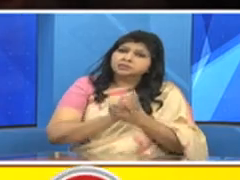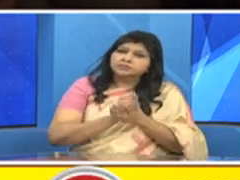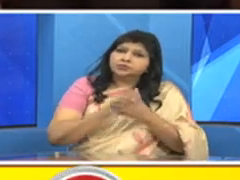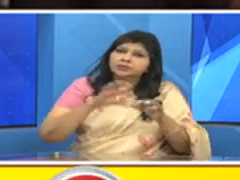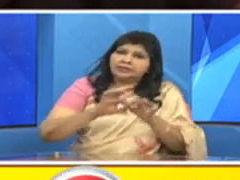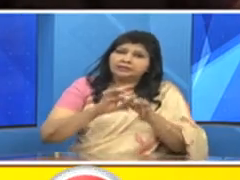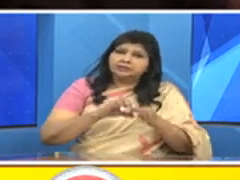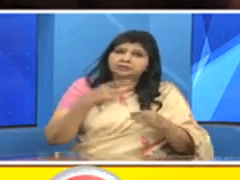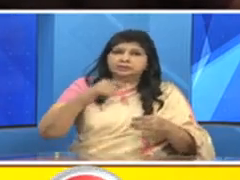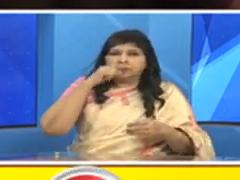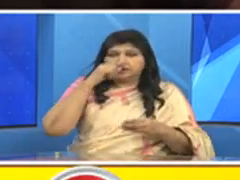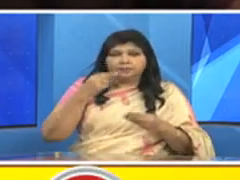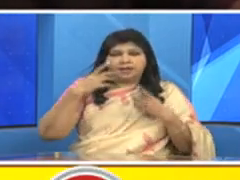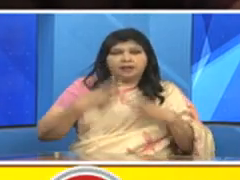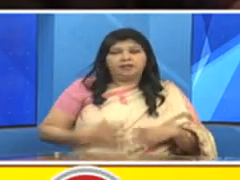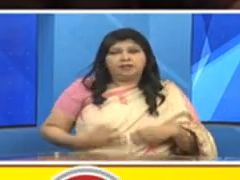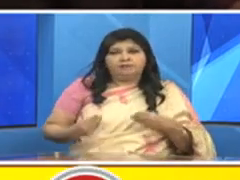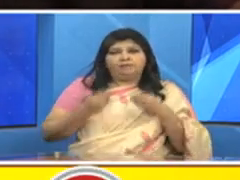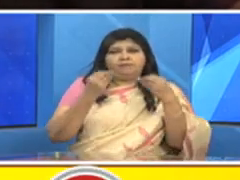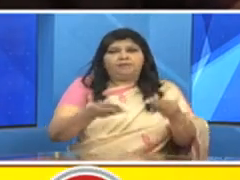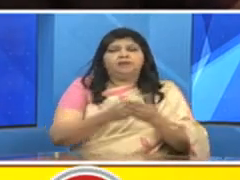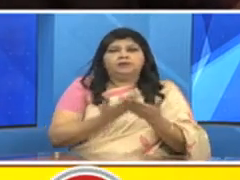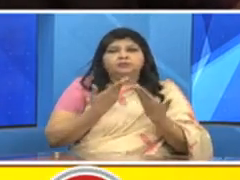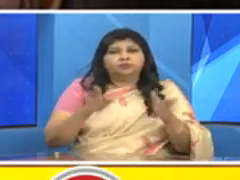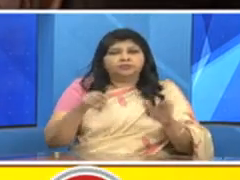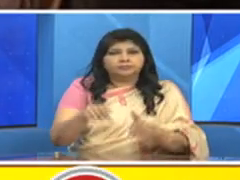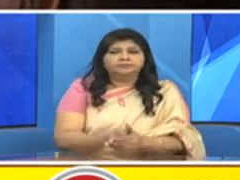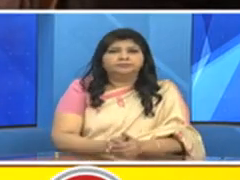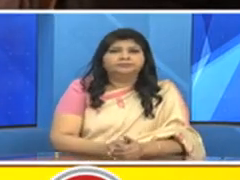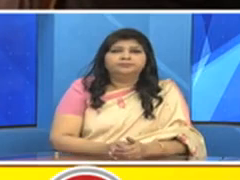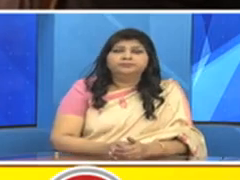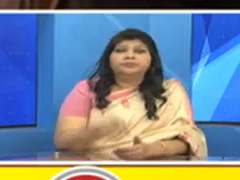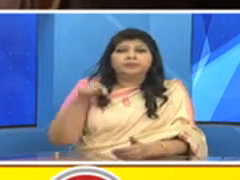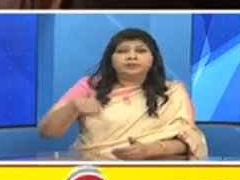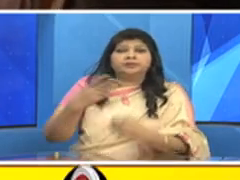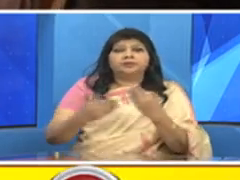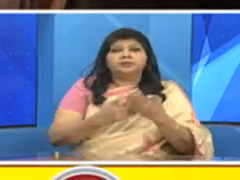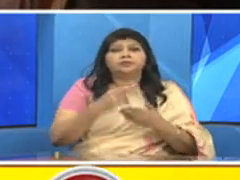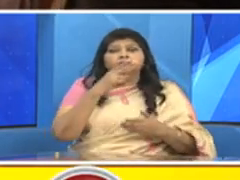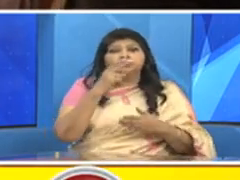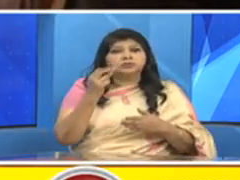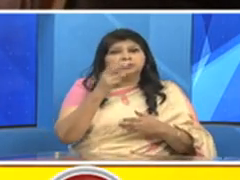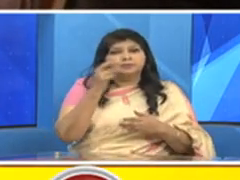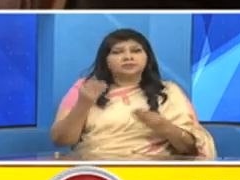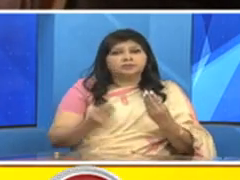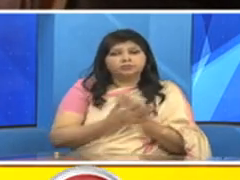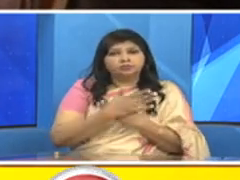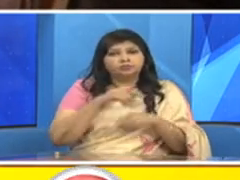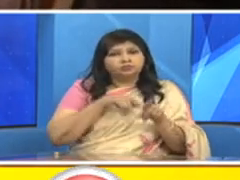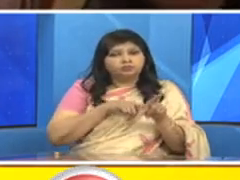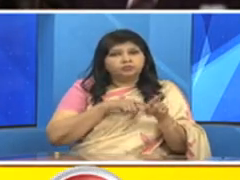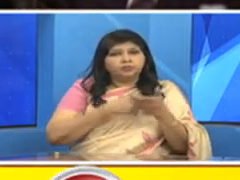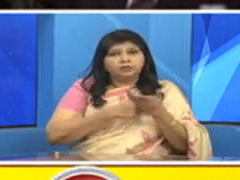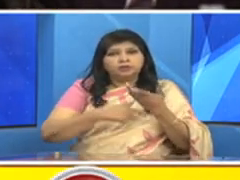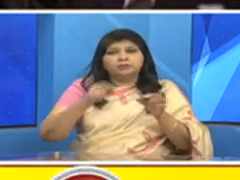अब उनके लिए गरिमापूर्ण जीवन जीने का रास्ता खुल गया है। आखिरकार 2020 का नया दशक